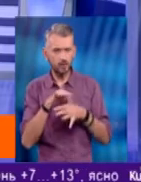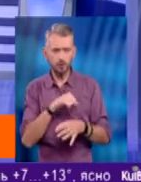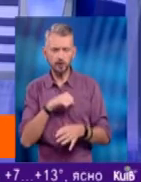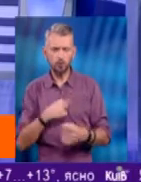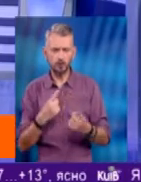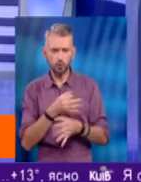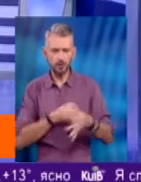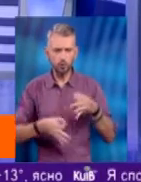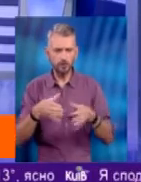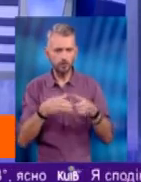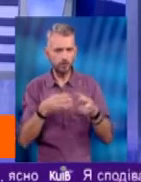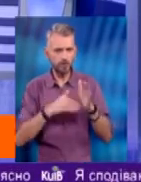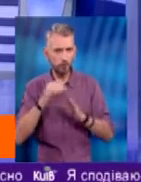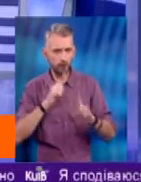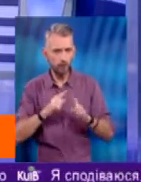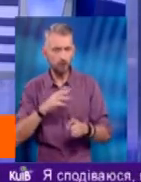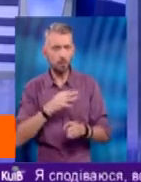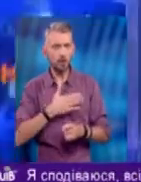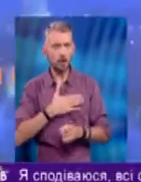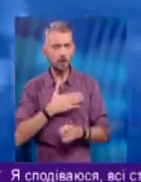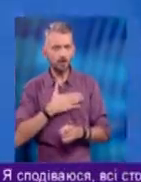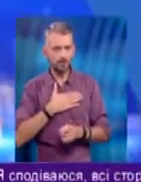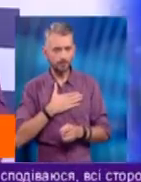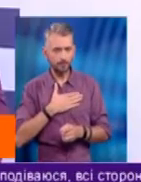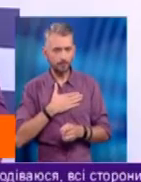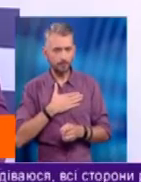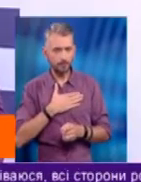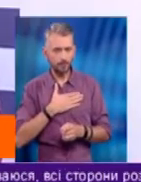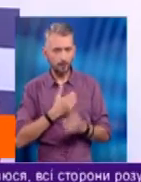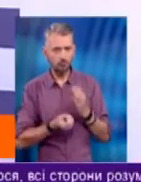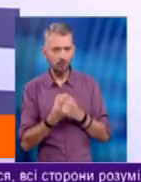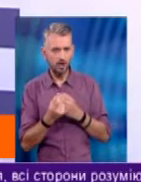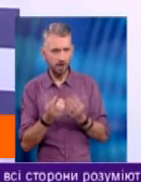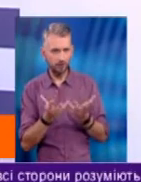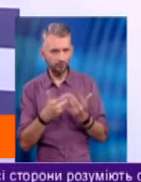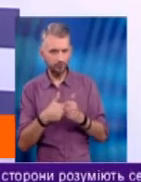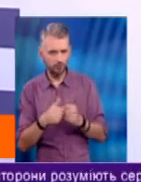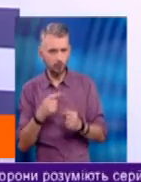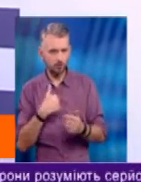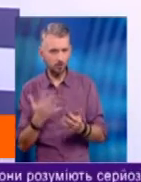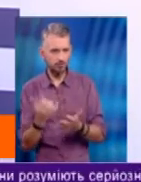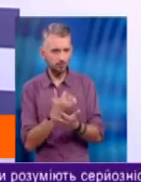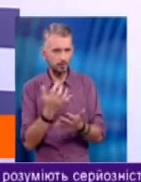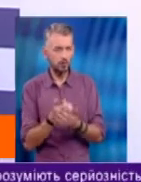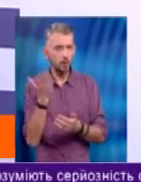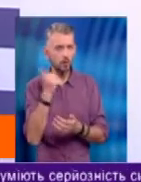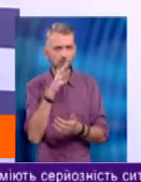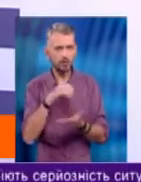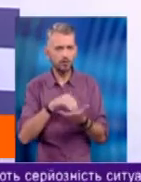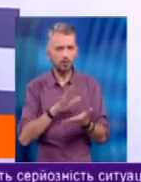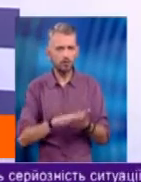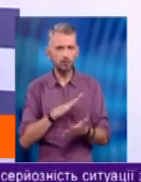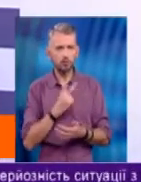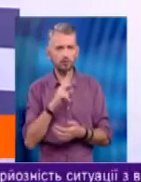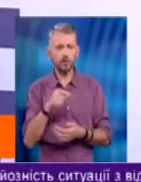дискусію в Комітеті Верховної Ради, по нашим, скажімо так, джерелам, те, що ми могли знайти, ми вже на той час декларували, що це було